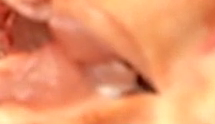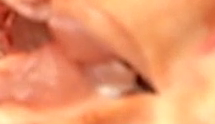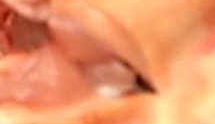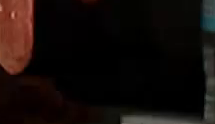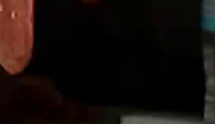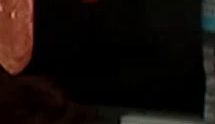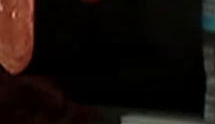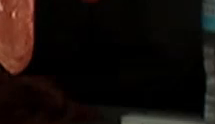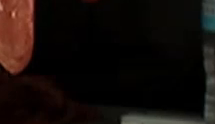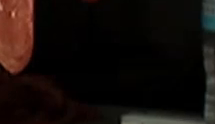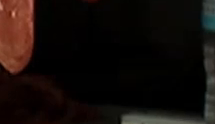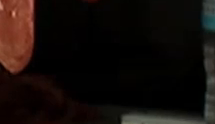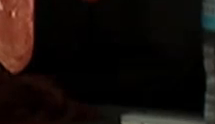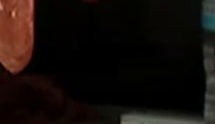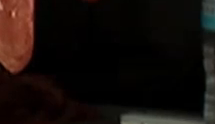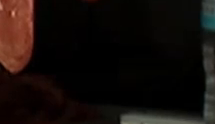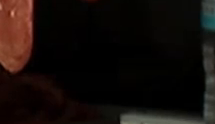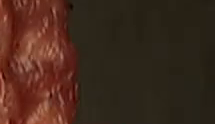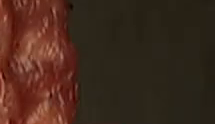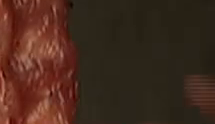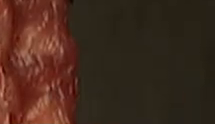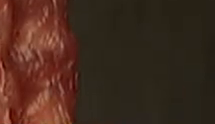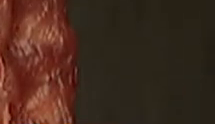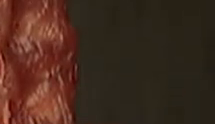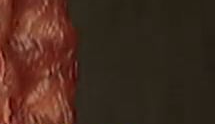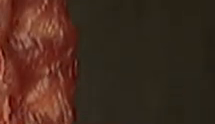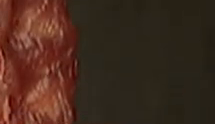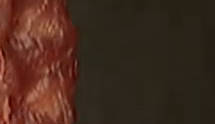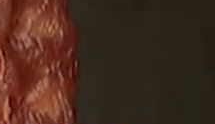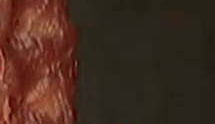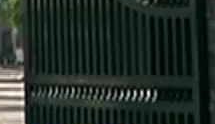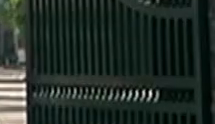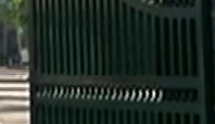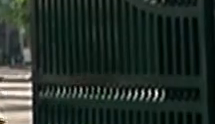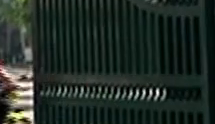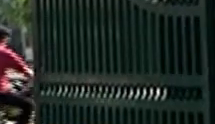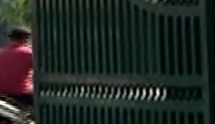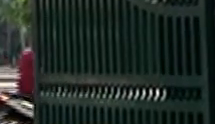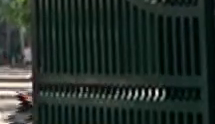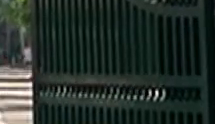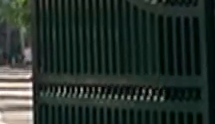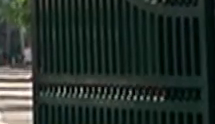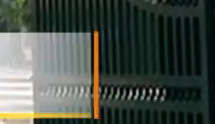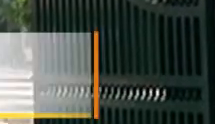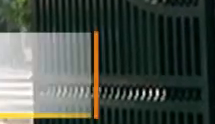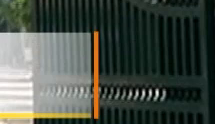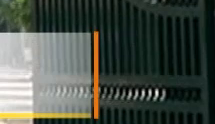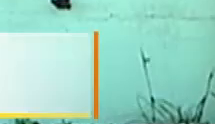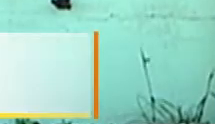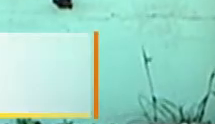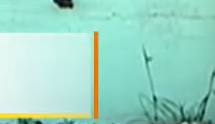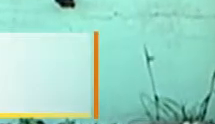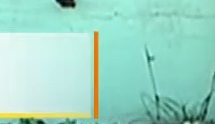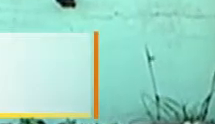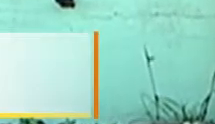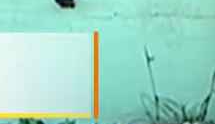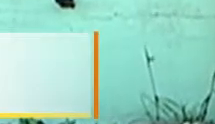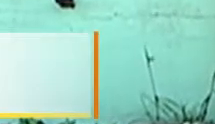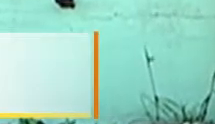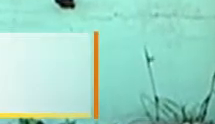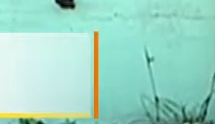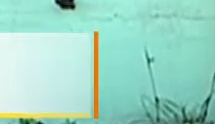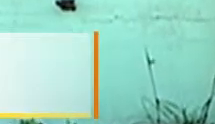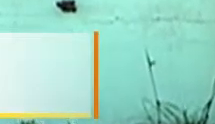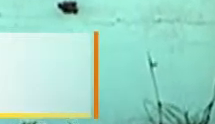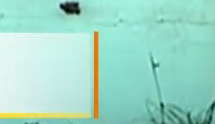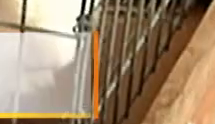Kasunod ng nagbabadyang food crisis at mahal na presyo ng karning baboy at baka, isinusulong ng New Alliance of Rabbit Breeders